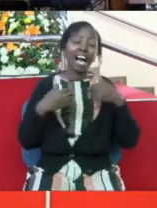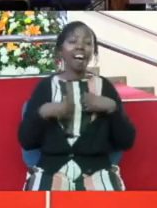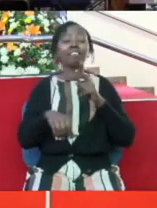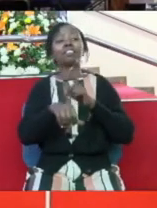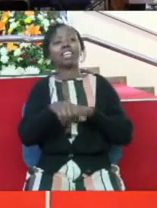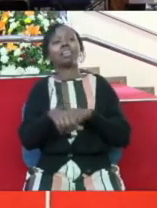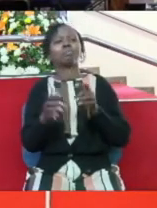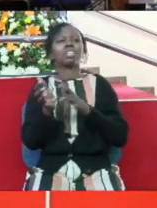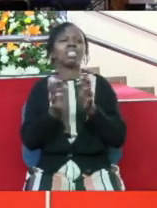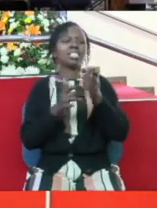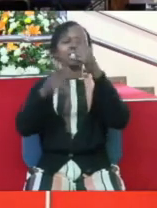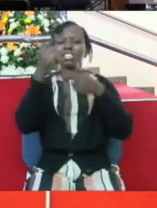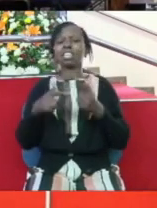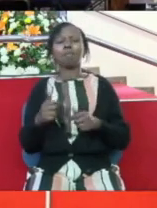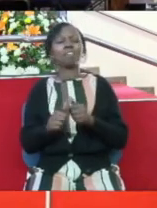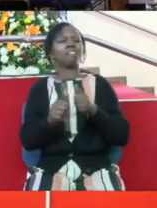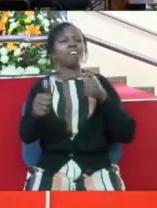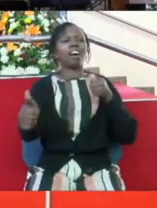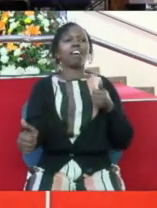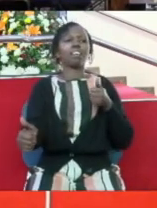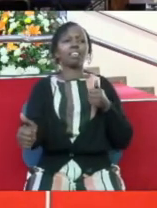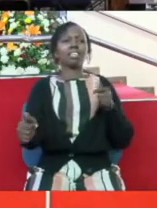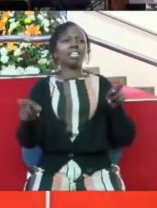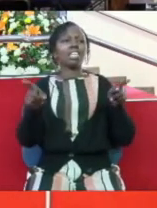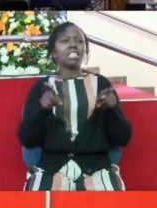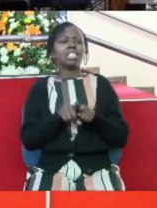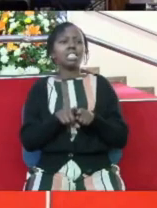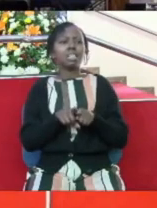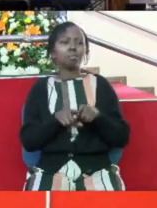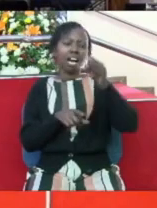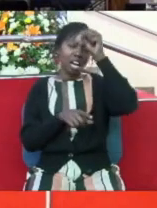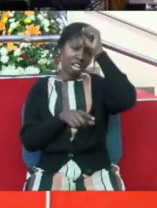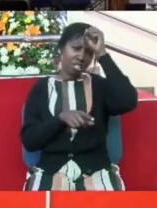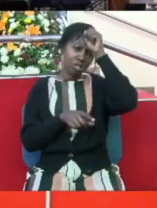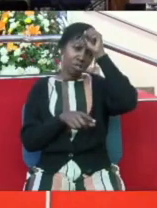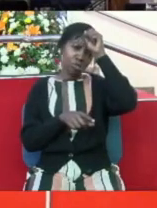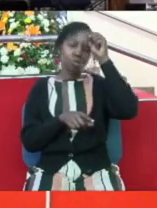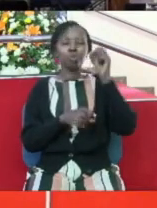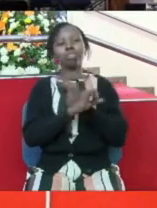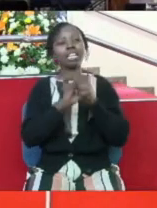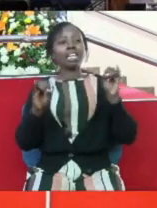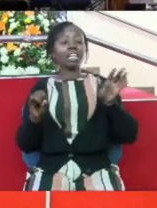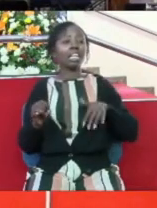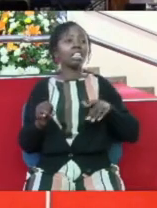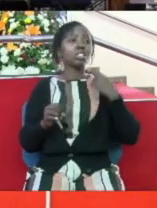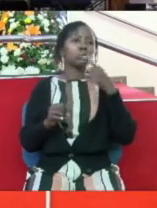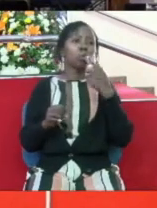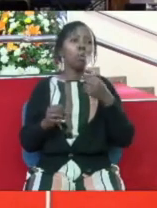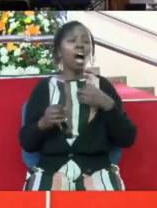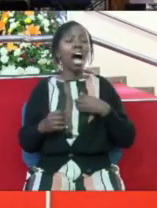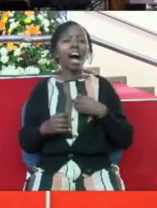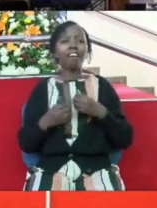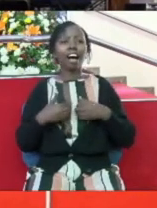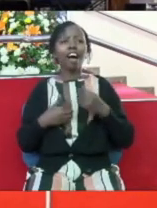wakisema bado kuna muda. Just like those foolish virgins. Wale wale ambao bikira ambao walikuwa ni wapumbavu. Who never had oil in